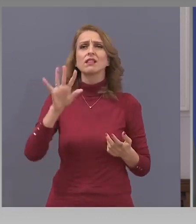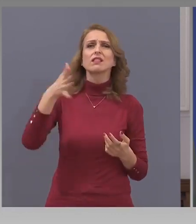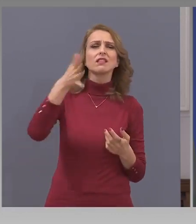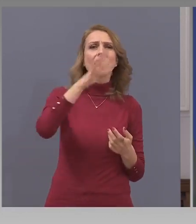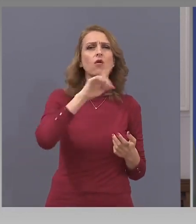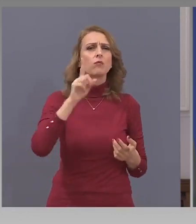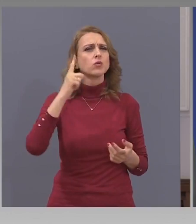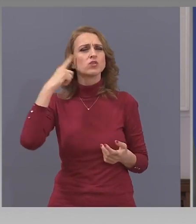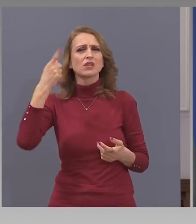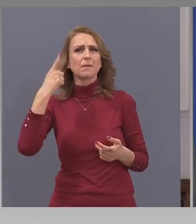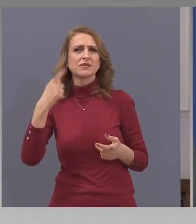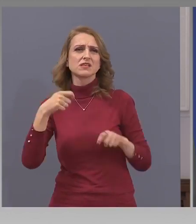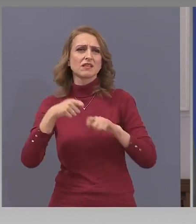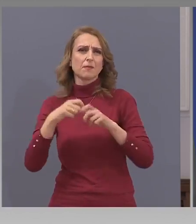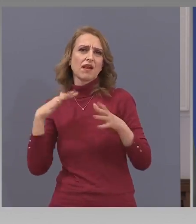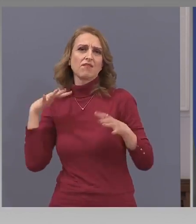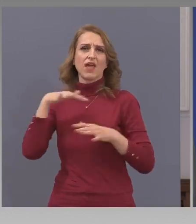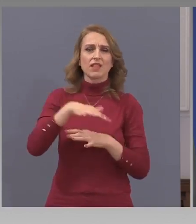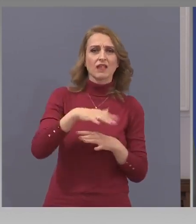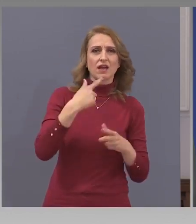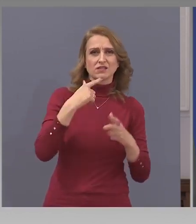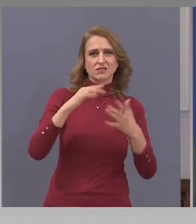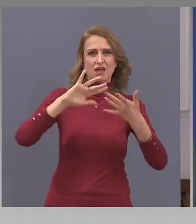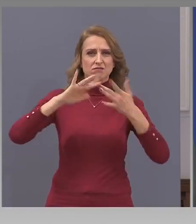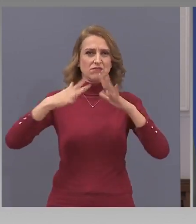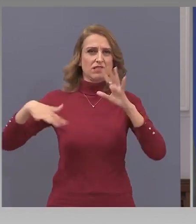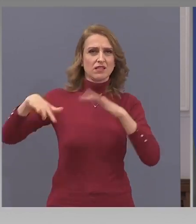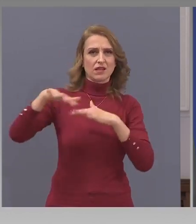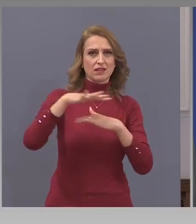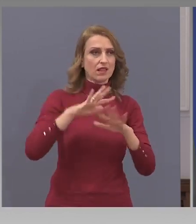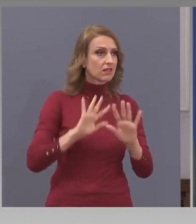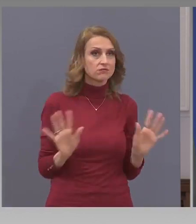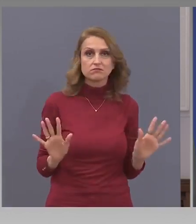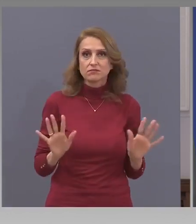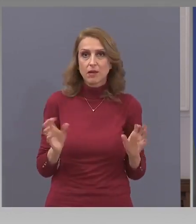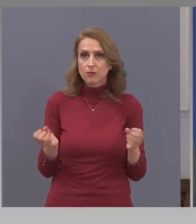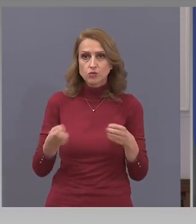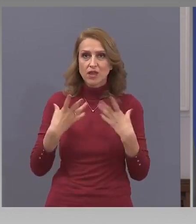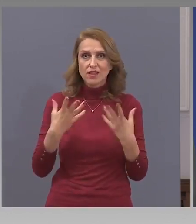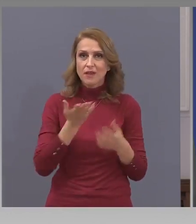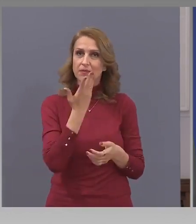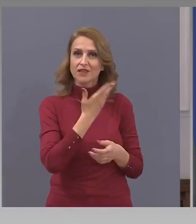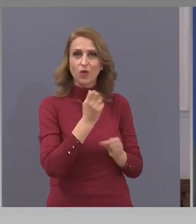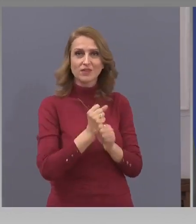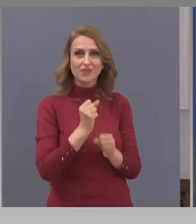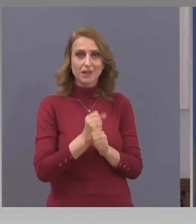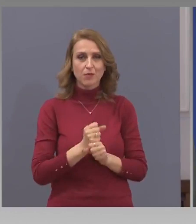изобщо подобна идея. Имате ли въпроси или напускате да си вършим работата?